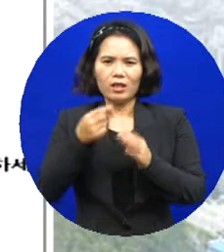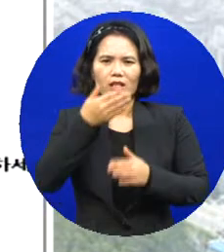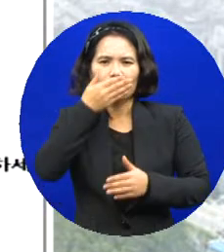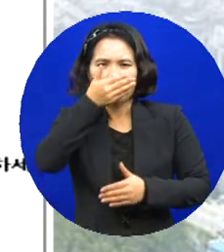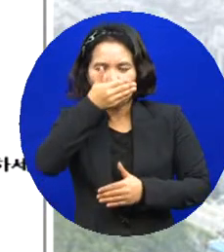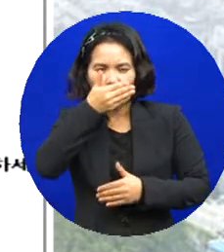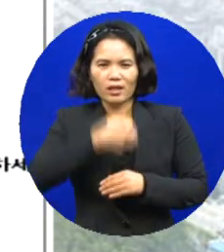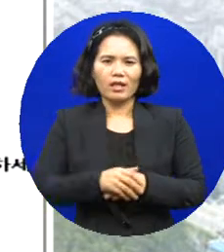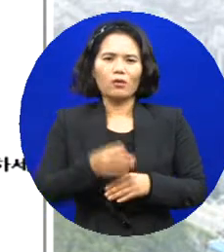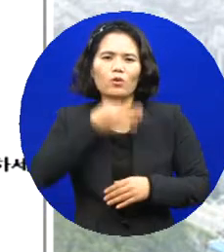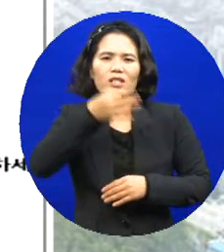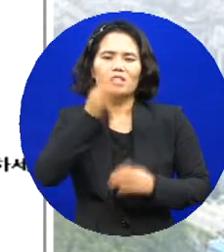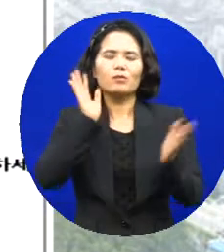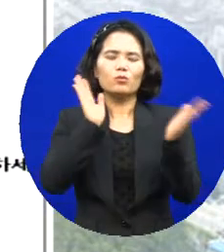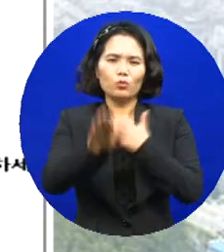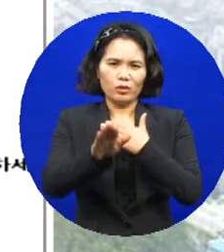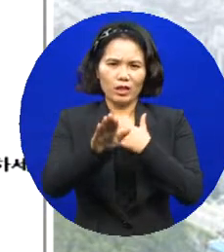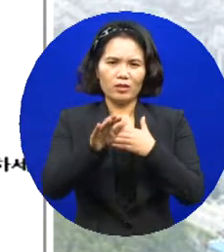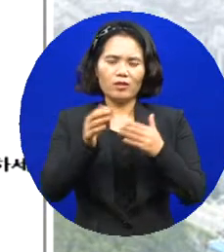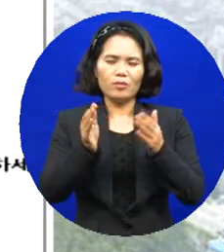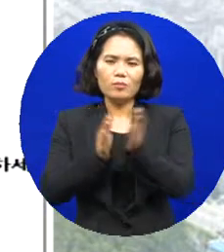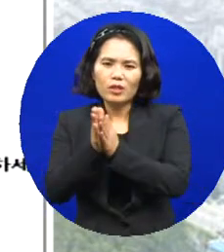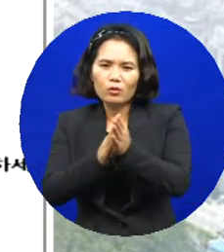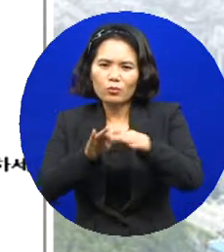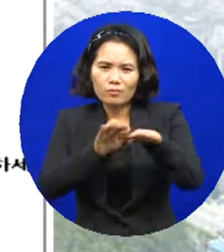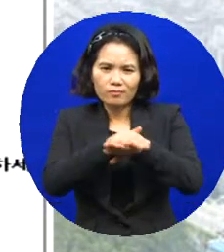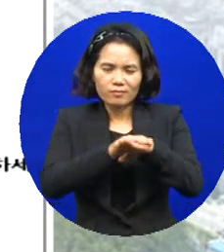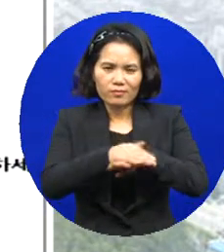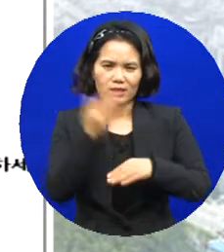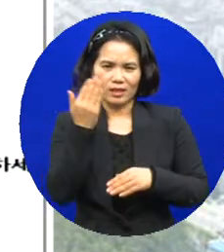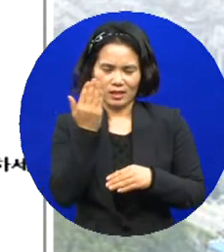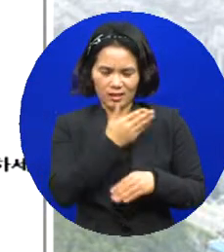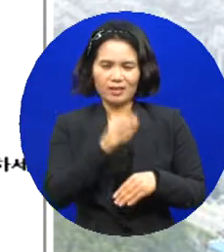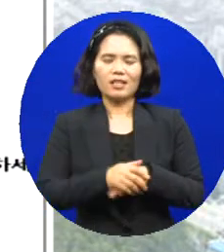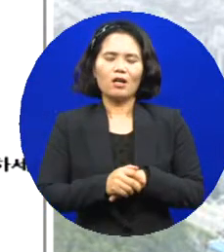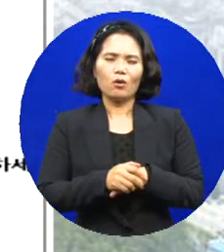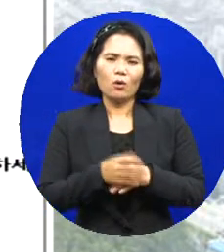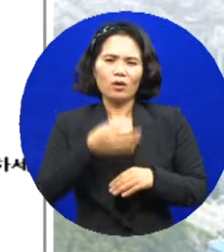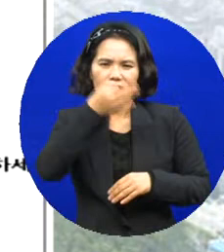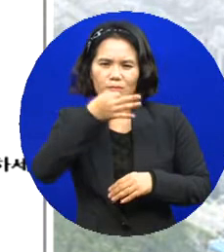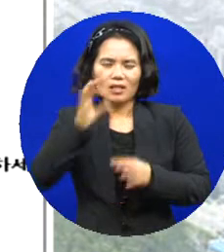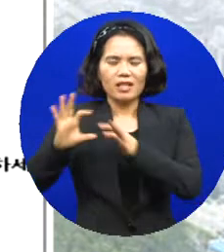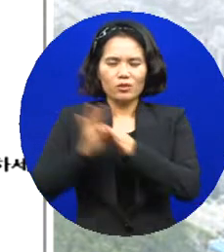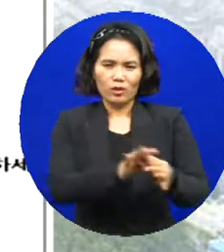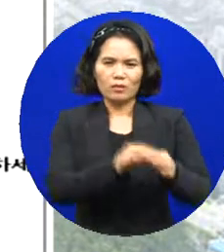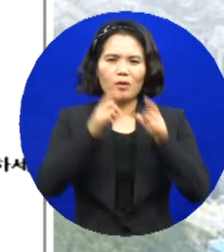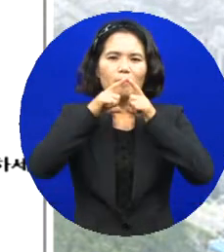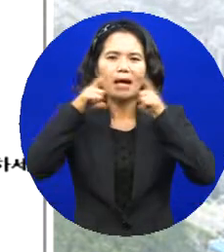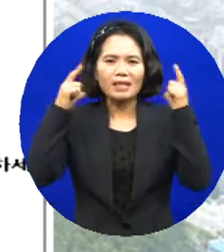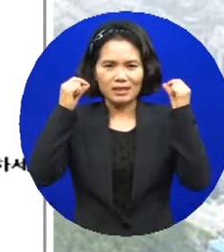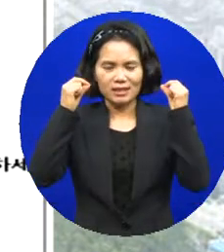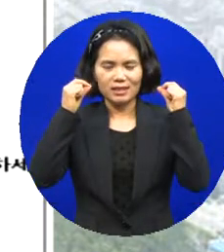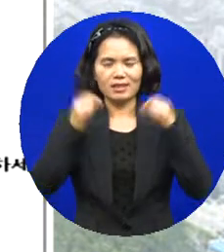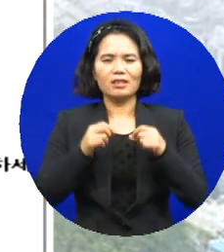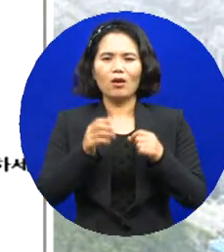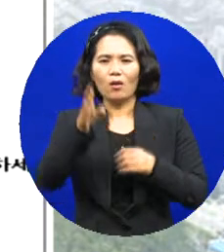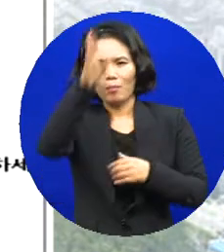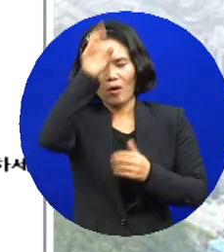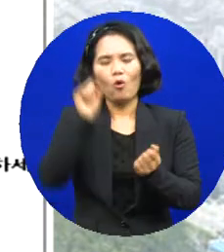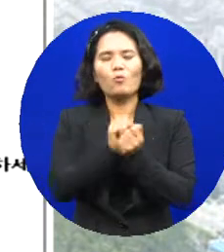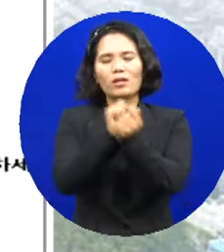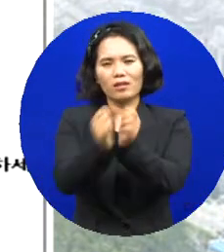입과 코를 가리고 하고 기침 후에는 비누 등으로 손을 깨끗이 닦으며 기침이 계속된다면 반드시 마스크를